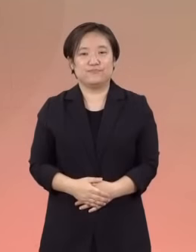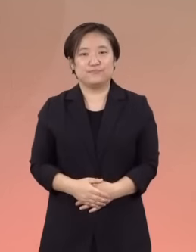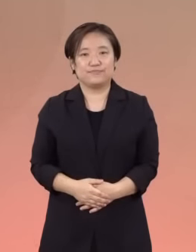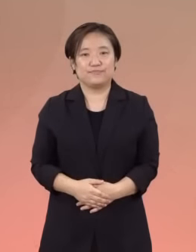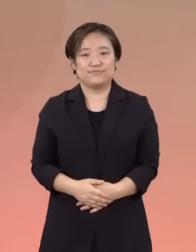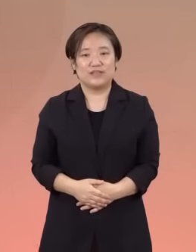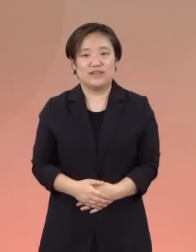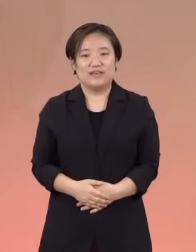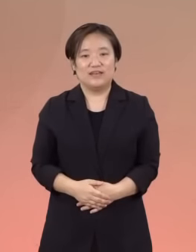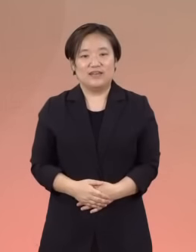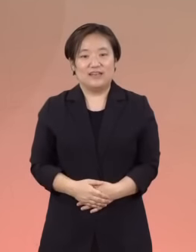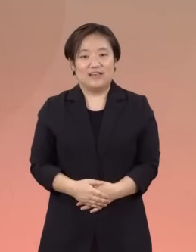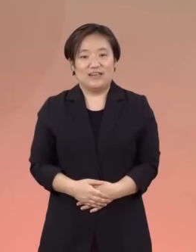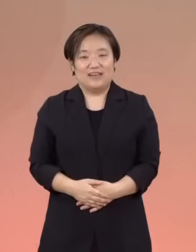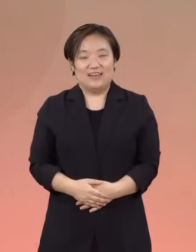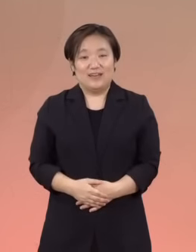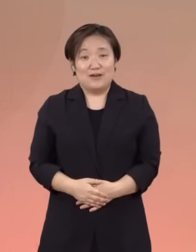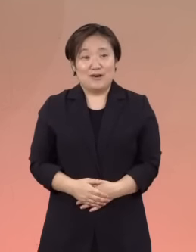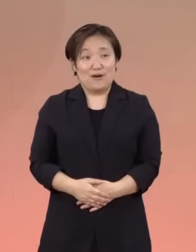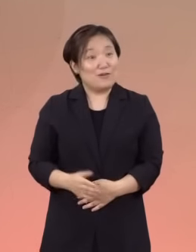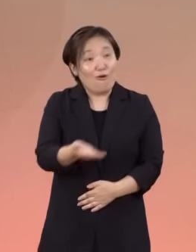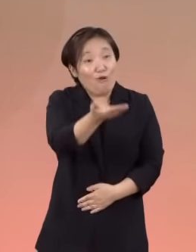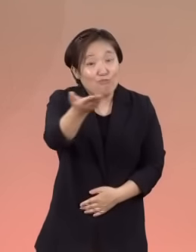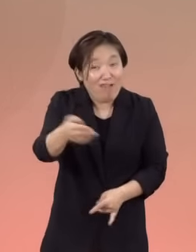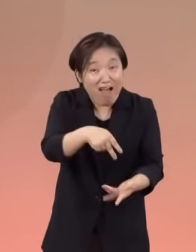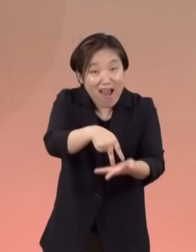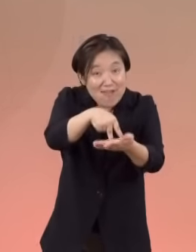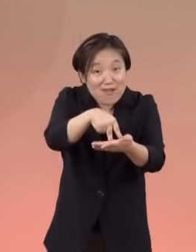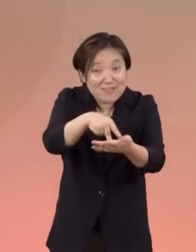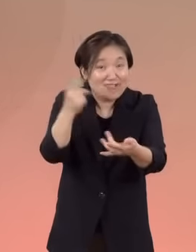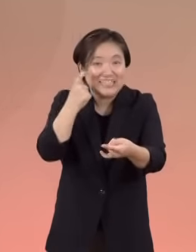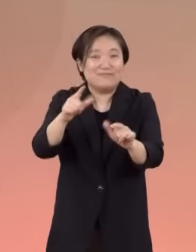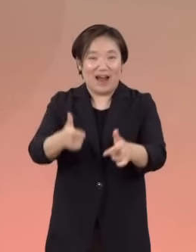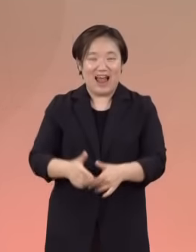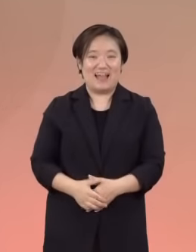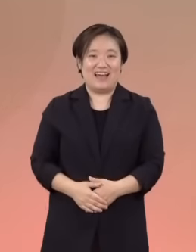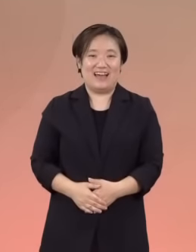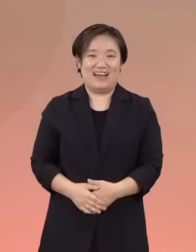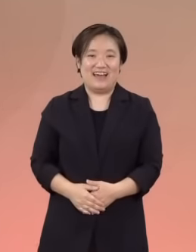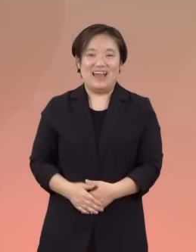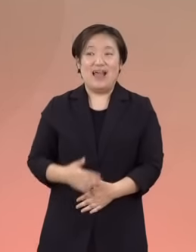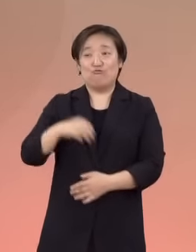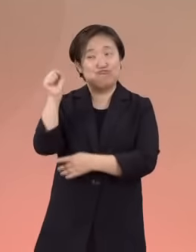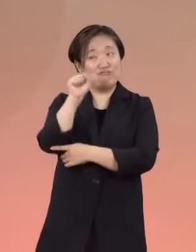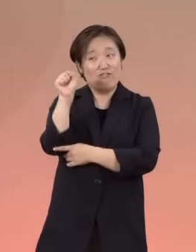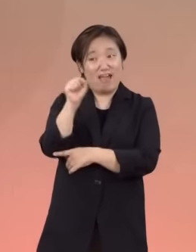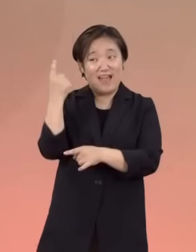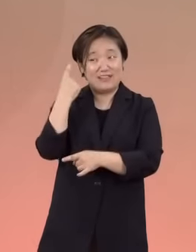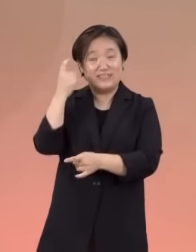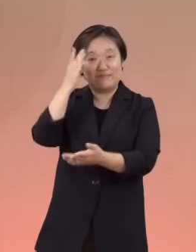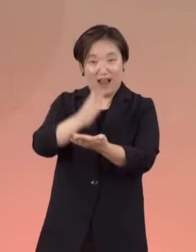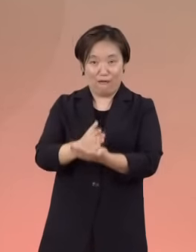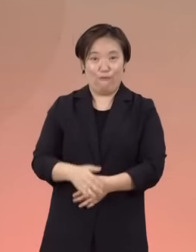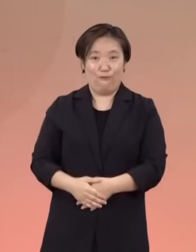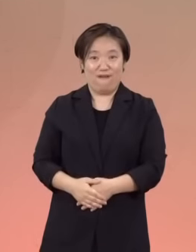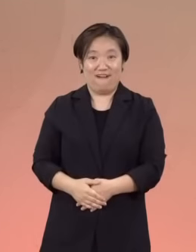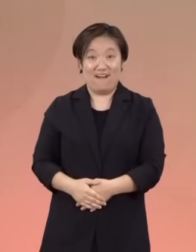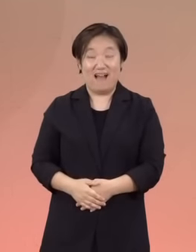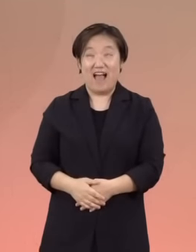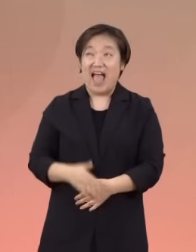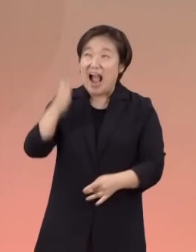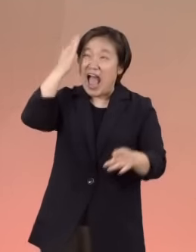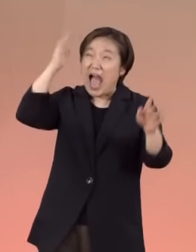계신 분들은 절대 엘리베이터에서 듣지 마시고요 운전하면서 듣지 마시고요 불끄고 어 듣지